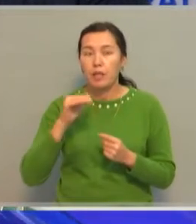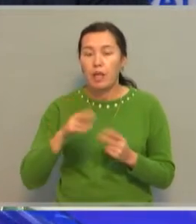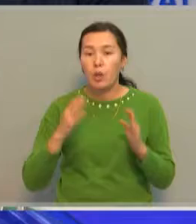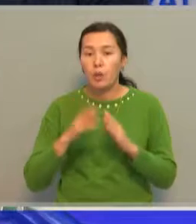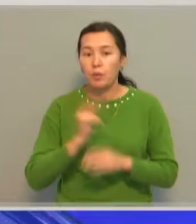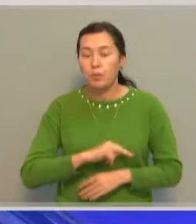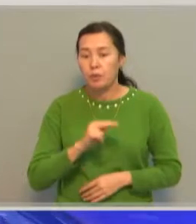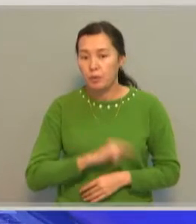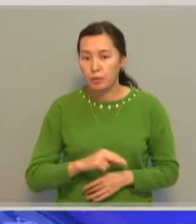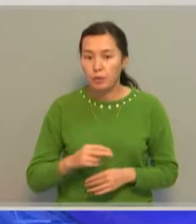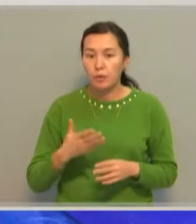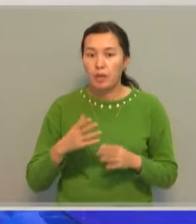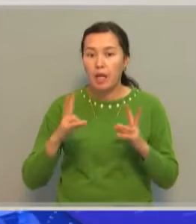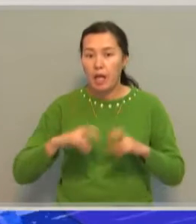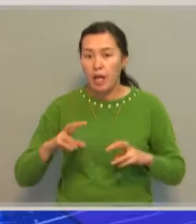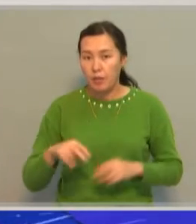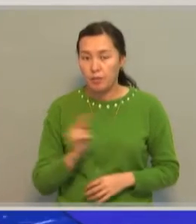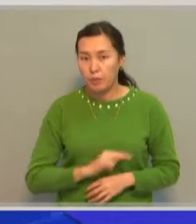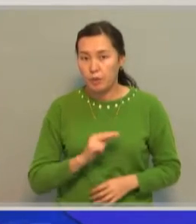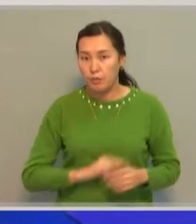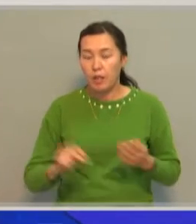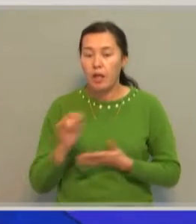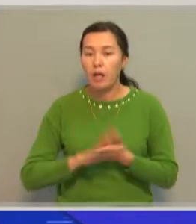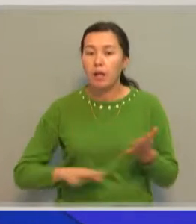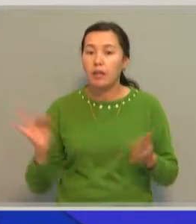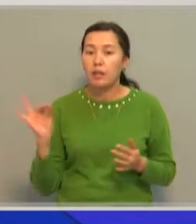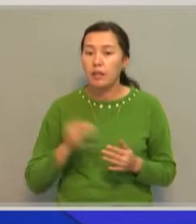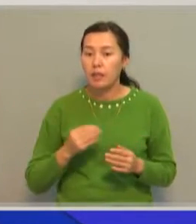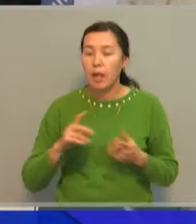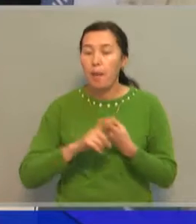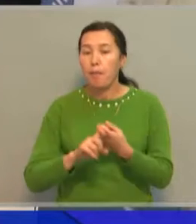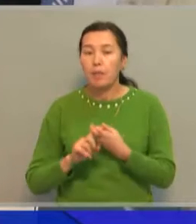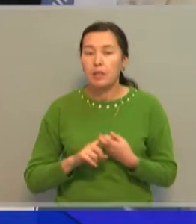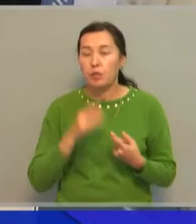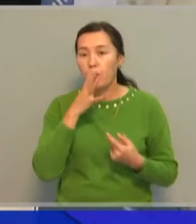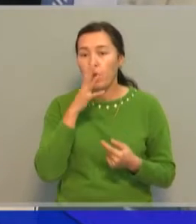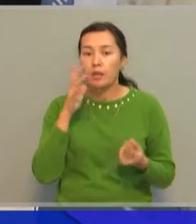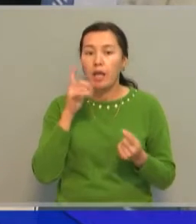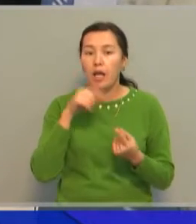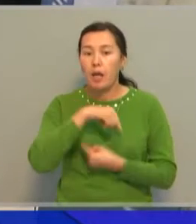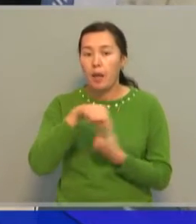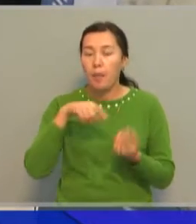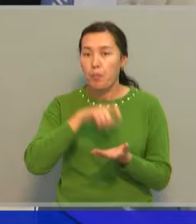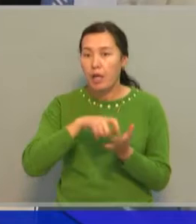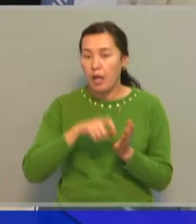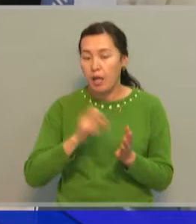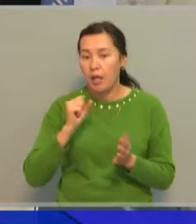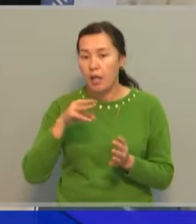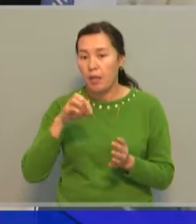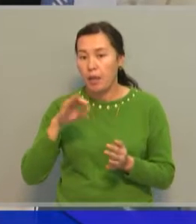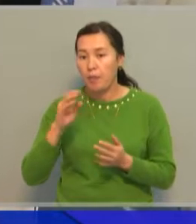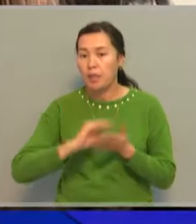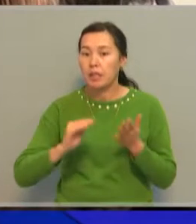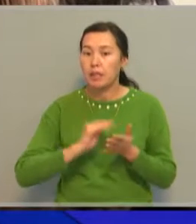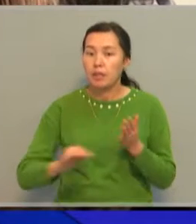үй шаруашылықтарына скрининг жұмыстары жүргізілді. Сонымен қатар пандемия кезінде кәсіпкерлер палатасы тарапынан кәсіпкерлерге